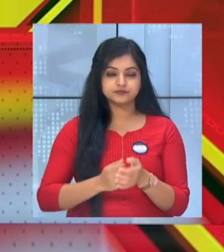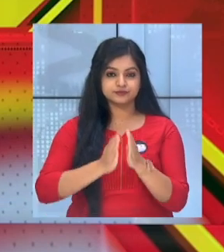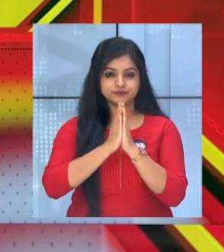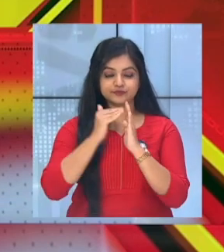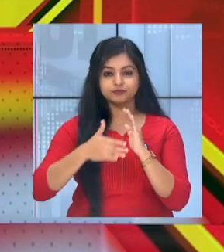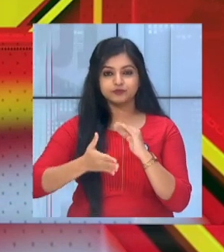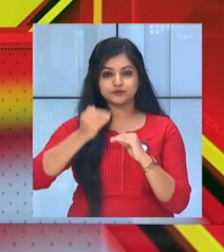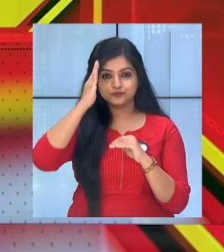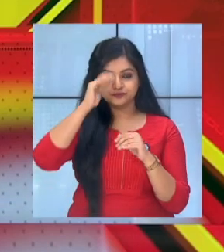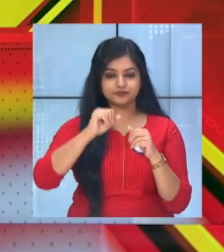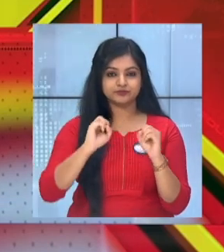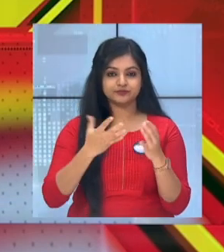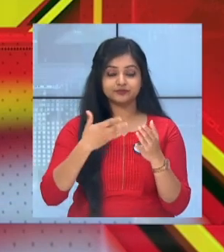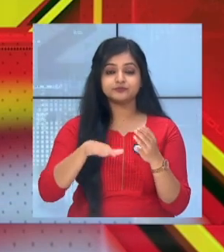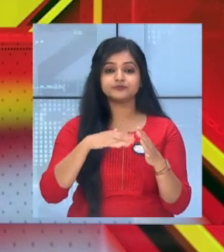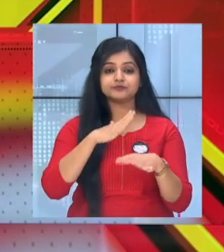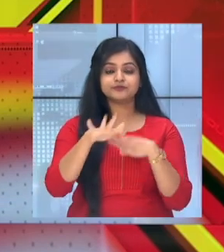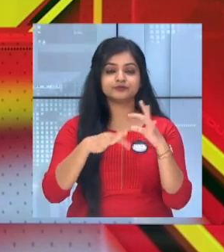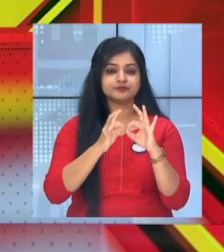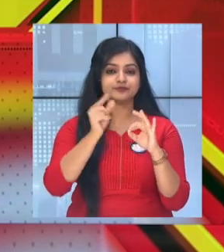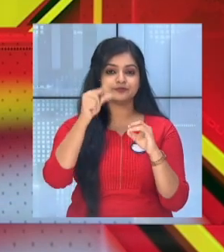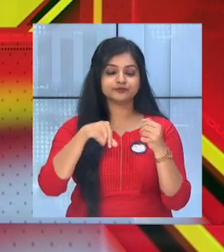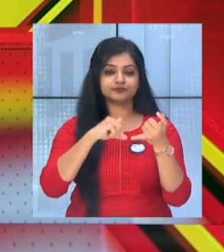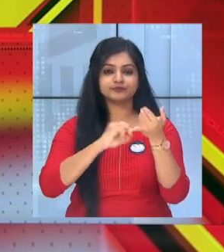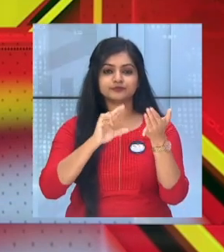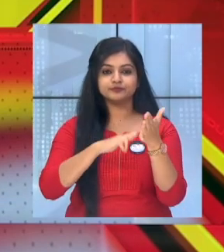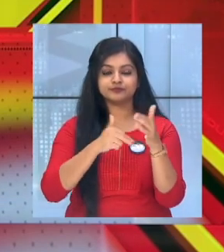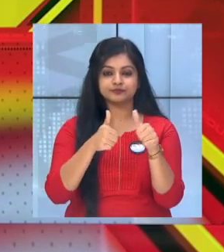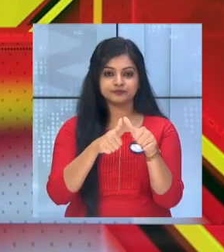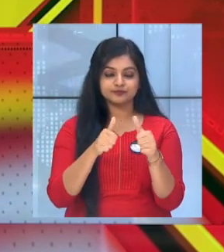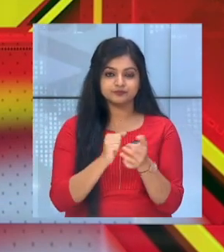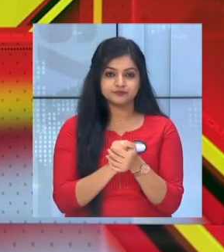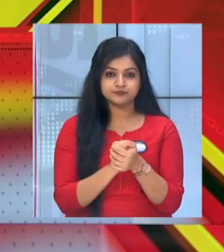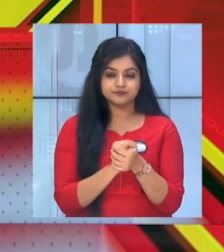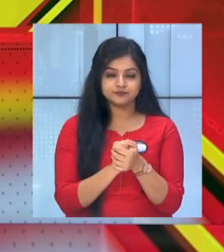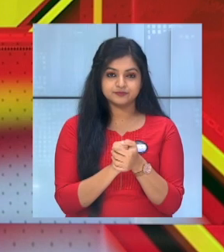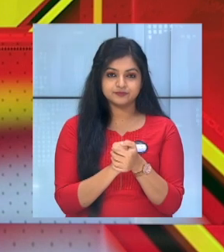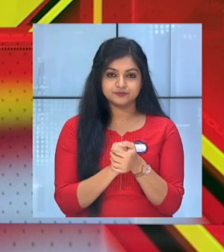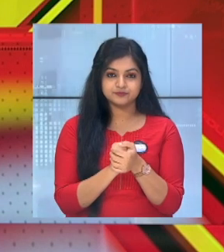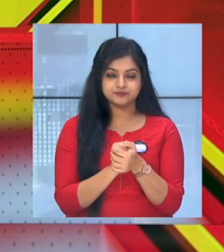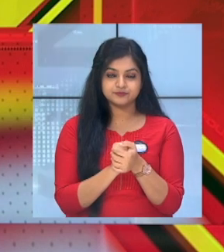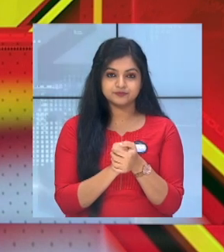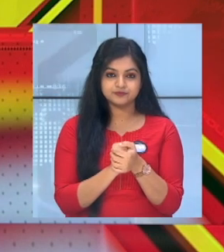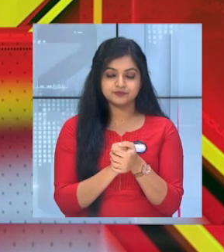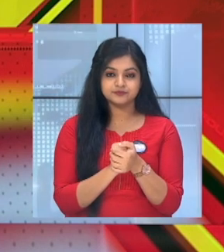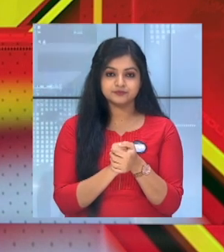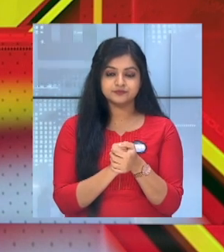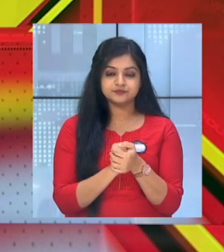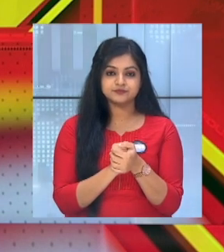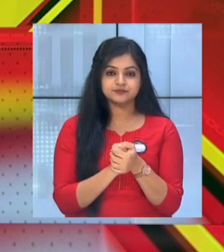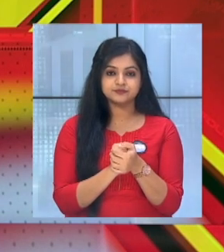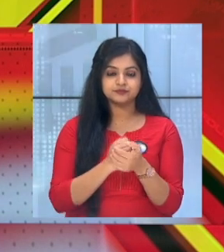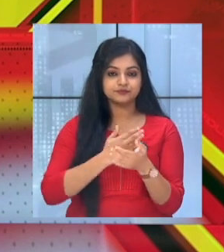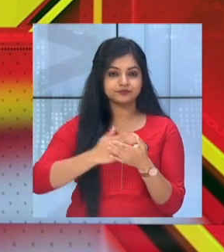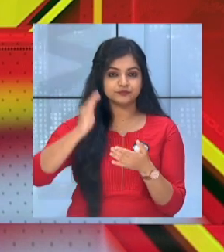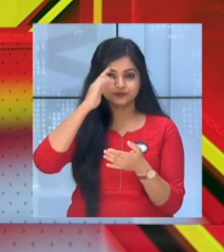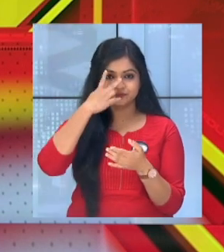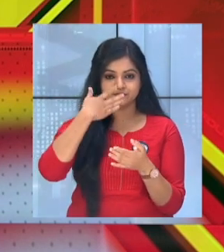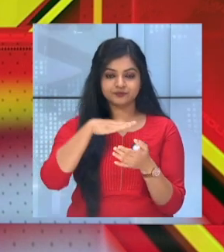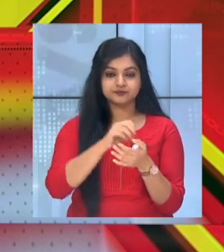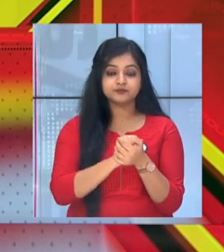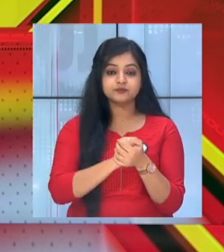നമസ്കാരം. ഇപ്പോൾ കിട്ടിയത് ആരംഭിക്കുന്നു. എല്ലാ പ്രേക്ഷകർക്കും സ്വാഗതം. ഞാൻ പ്രവിത ലക്ഷ്മി. എന്നോടൊപ്പം കേൾവി പരിമിതരെ സഹായിക്കാൻ സോന ജുറിയം ചേരുന്നു. വിശദമായ